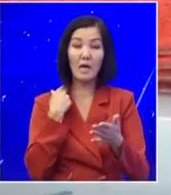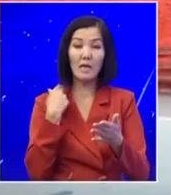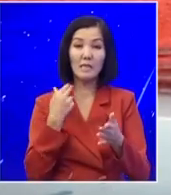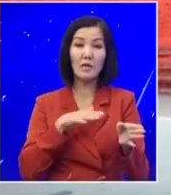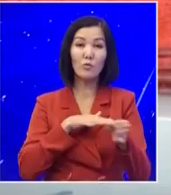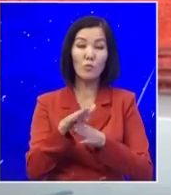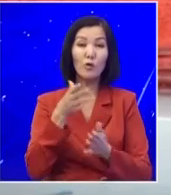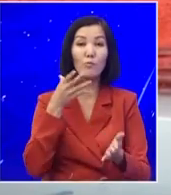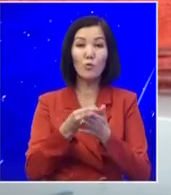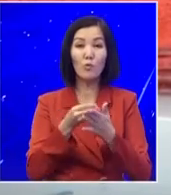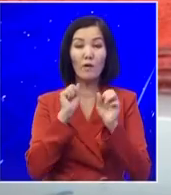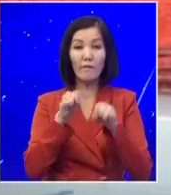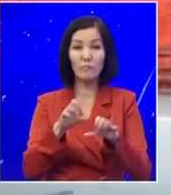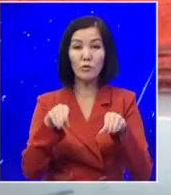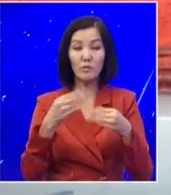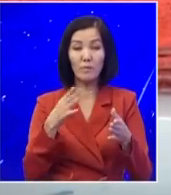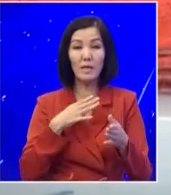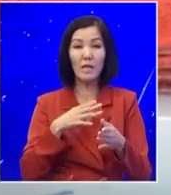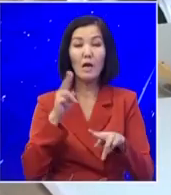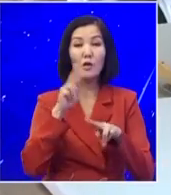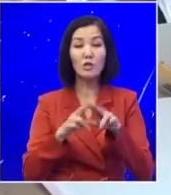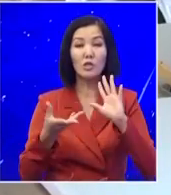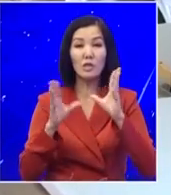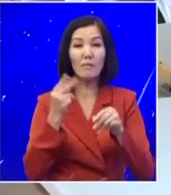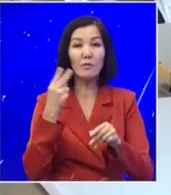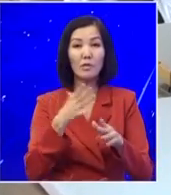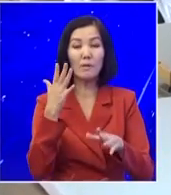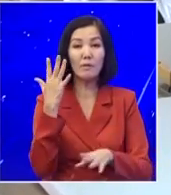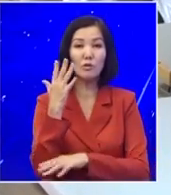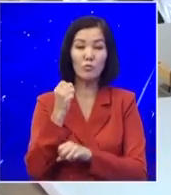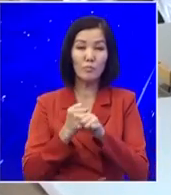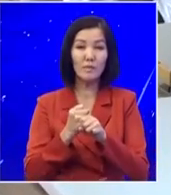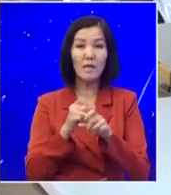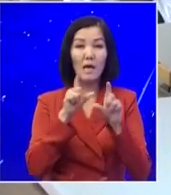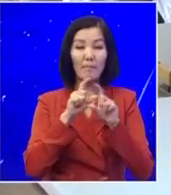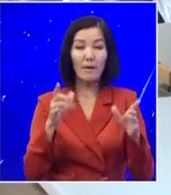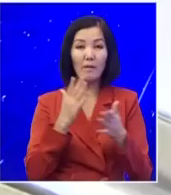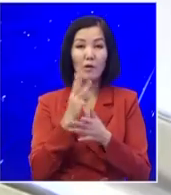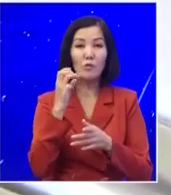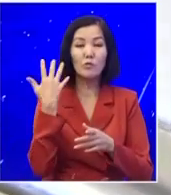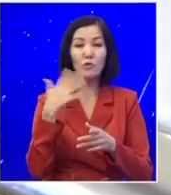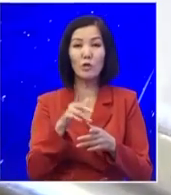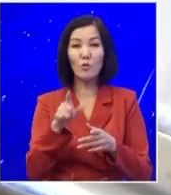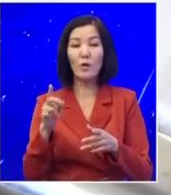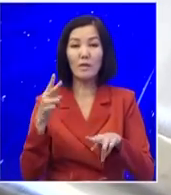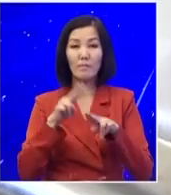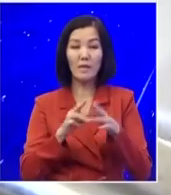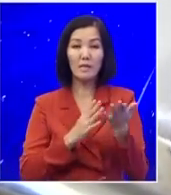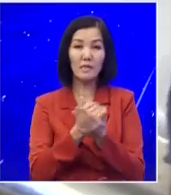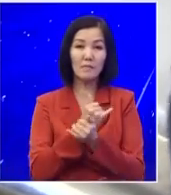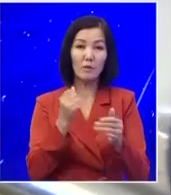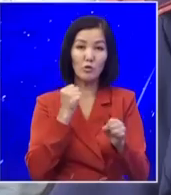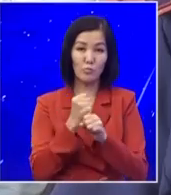жабуға мүмкіндік береді. Түзеу мекемелерінде жалпы 25 жұмыс объектісі бар. Мұнда 350-ге жуық тұтқын қызмет